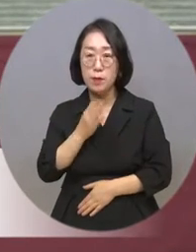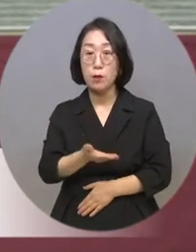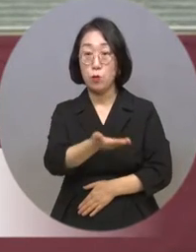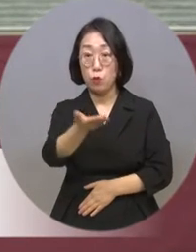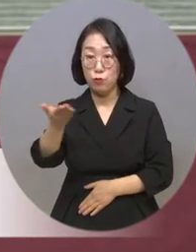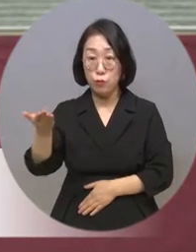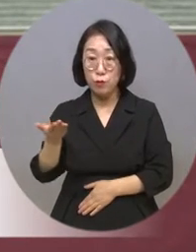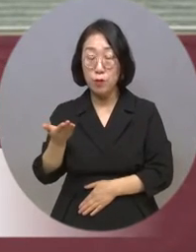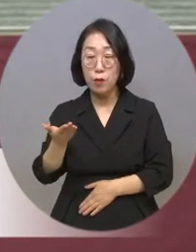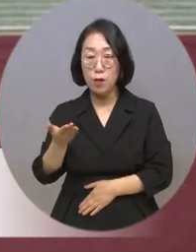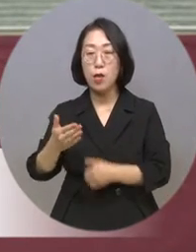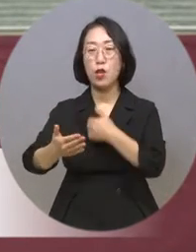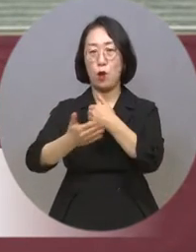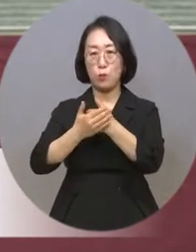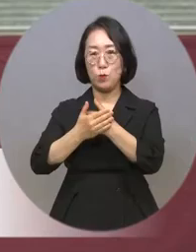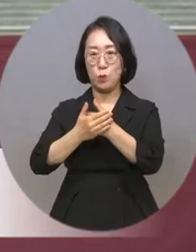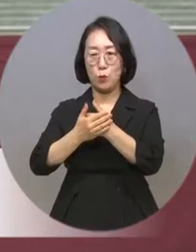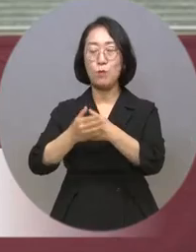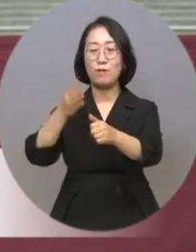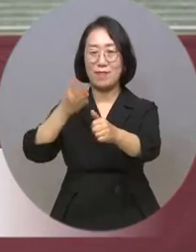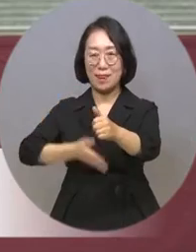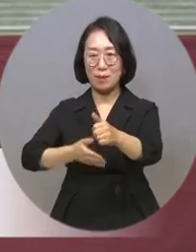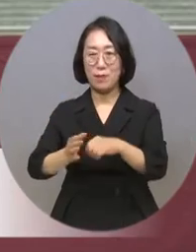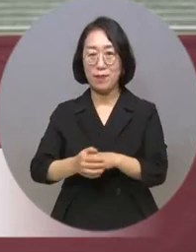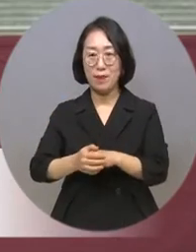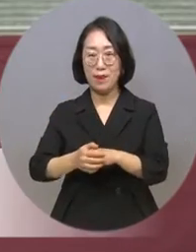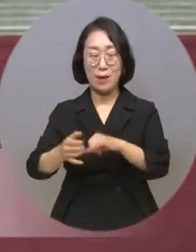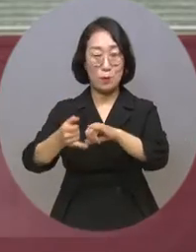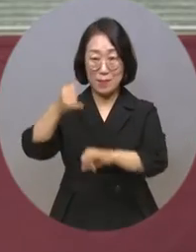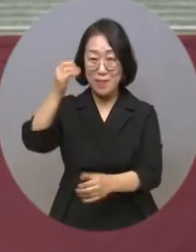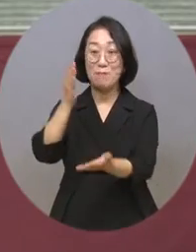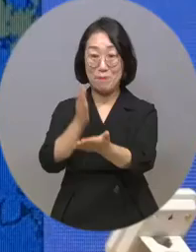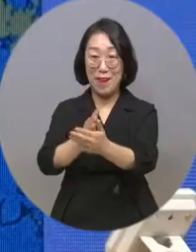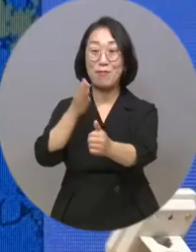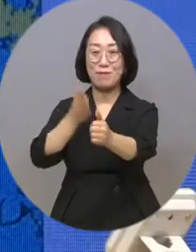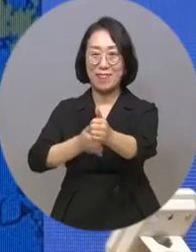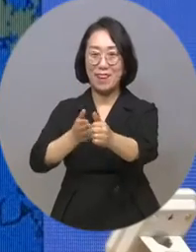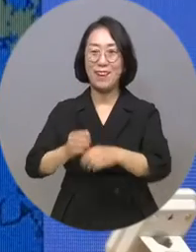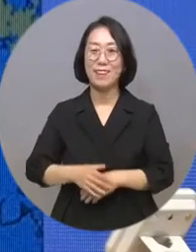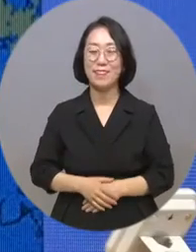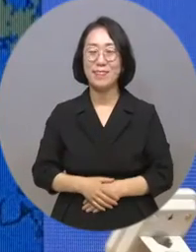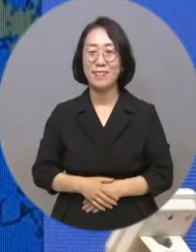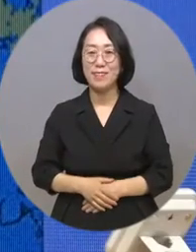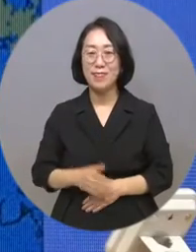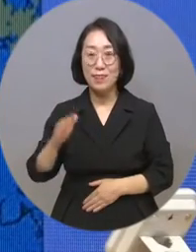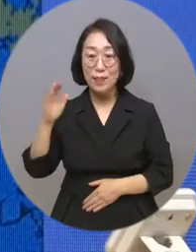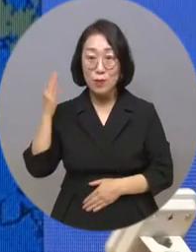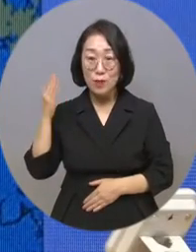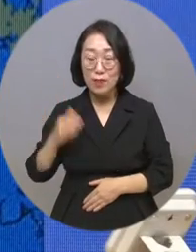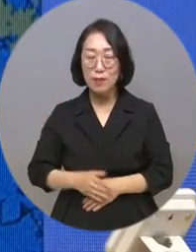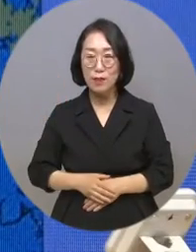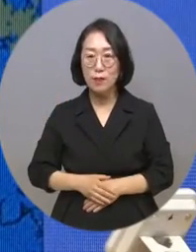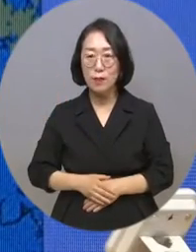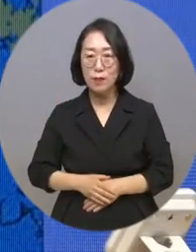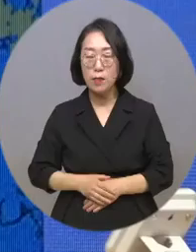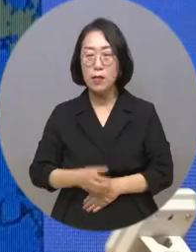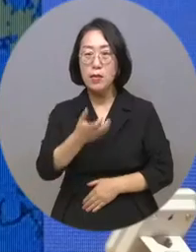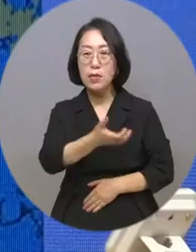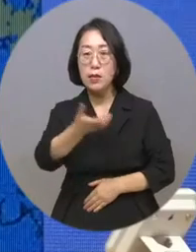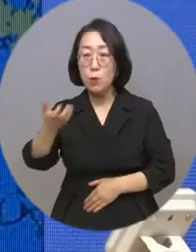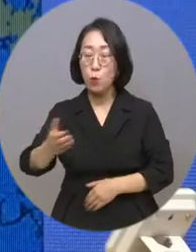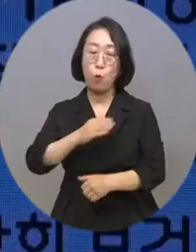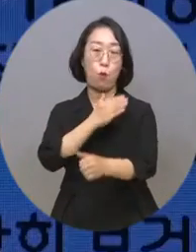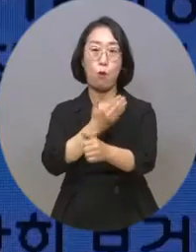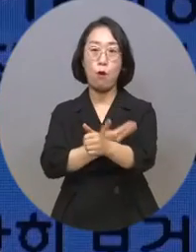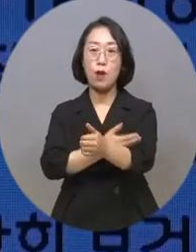후보님들의 많은 협조 부탁드리겠습니다. 공약 꼭 지켜주십시오. 요즘 화제인 교통약자의 이동권 문제에